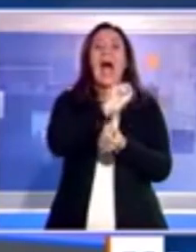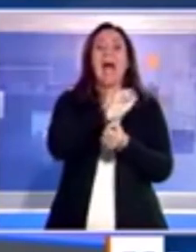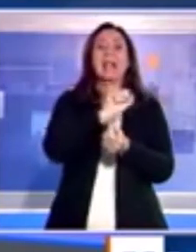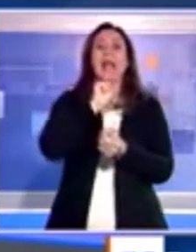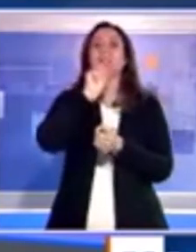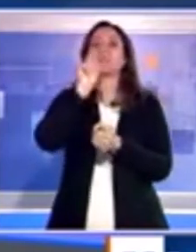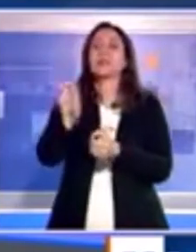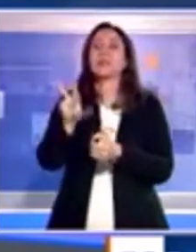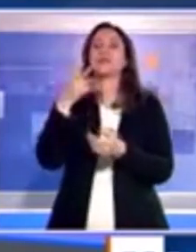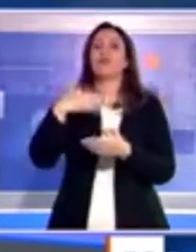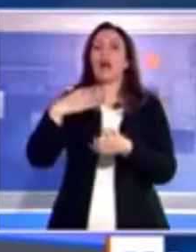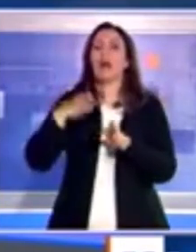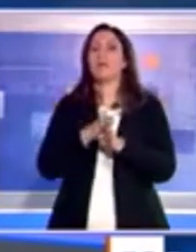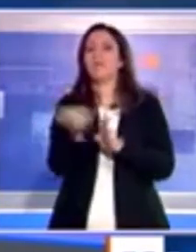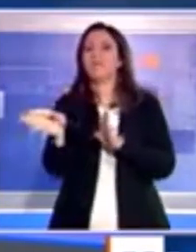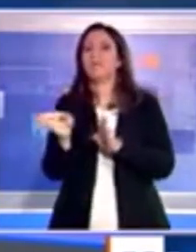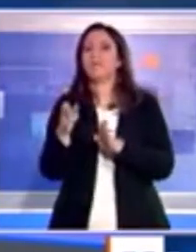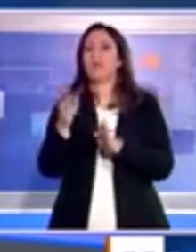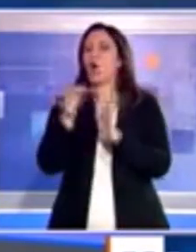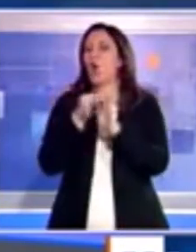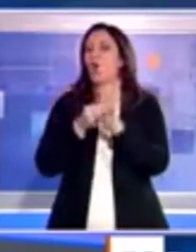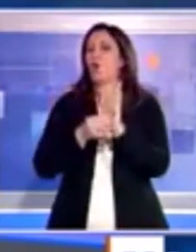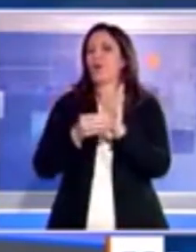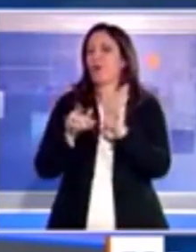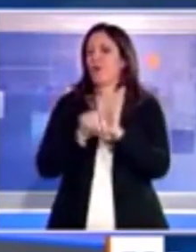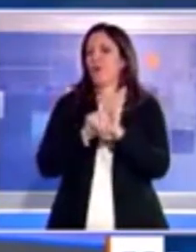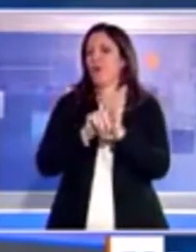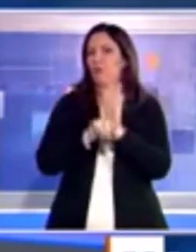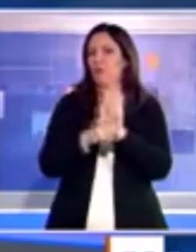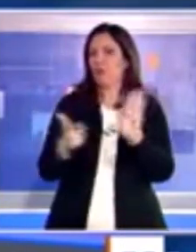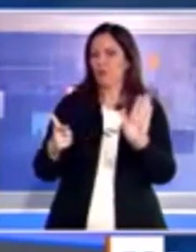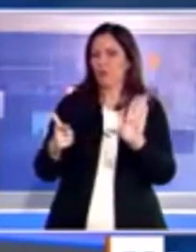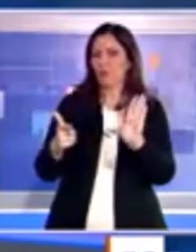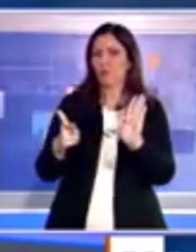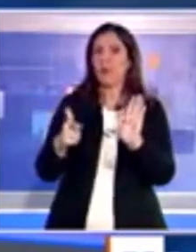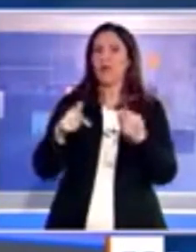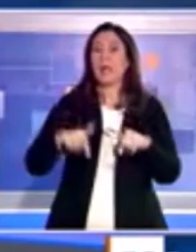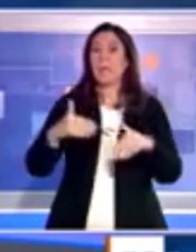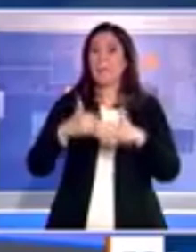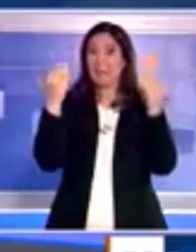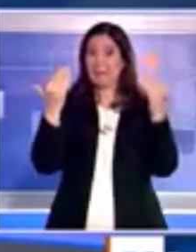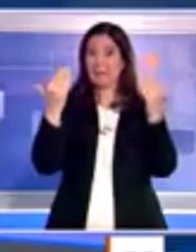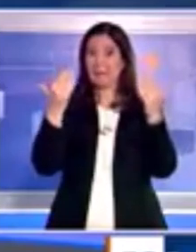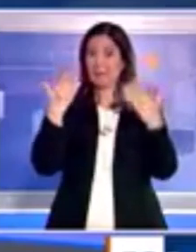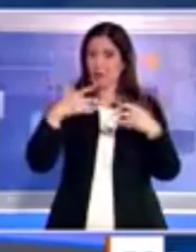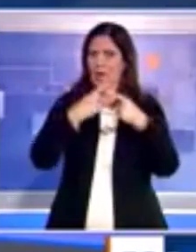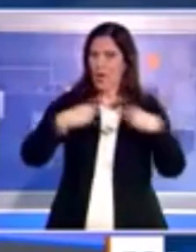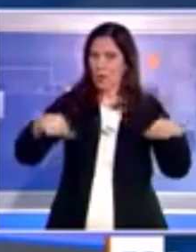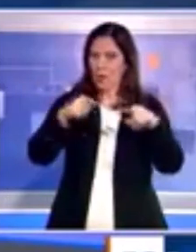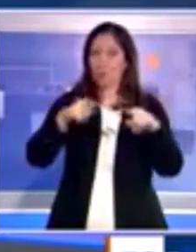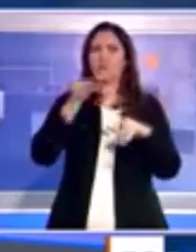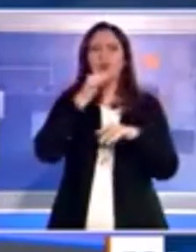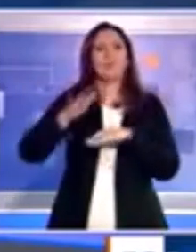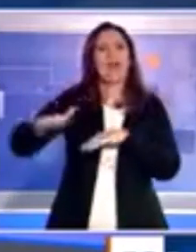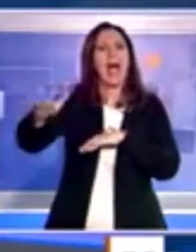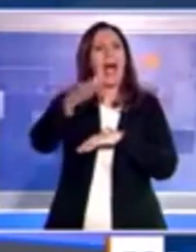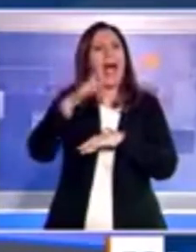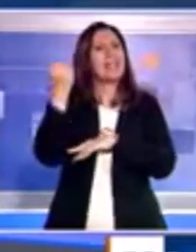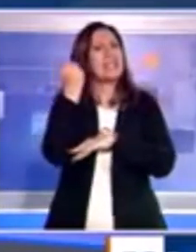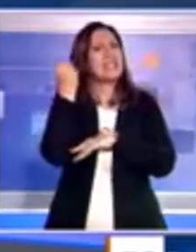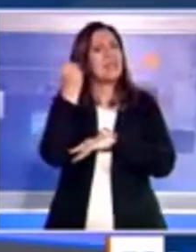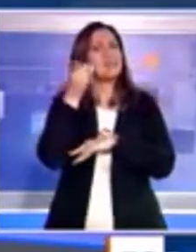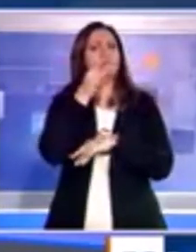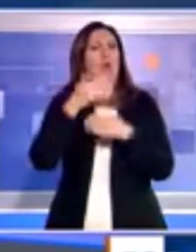non a norma dopo l'incontro in prefettura di questa mattina Infatti è stato deciso che l'area di servizio riaprirà a breve